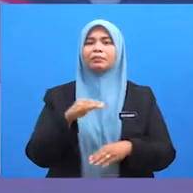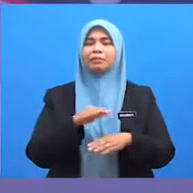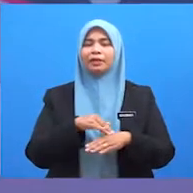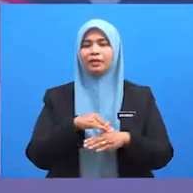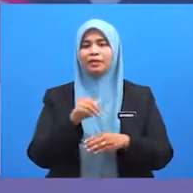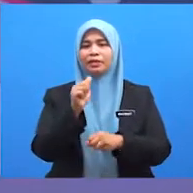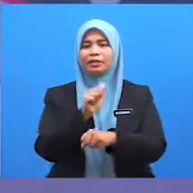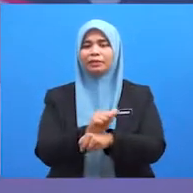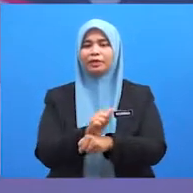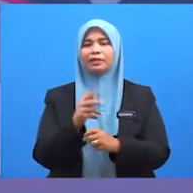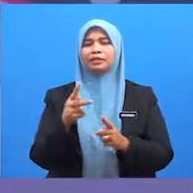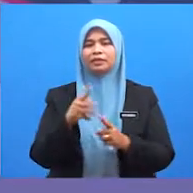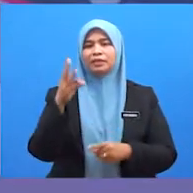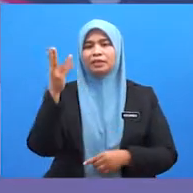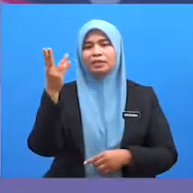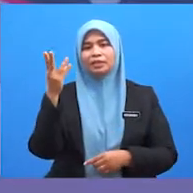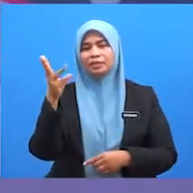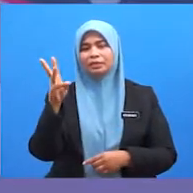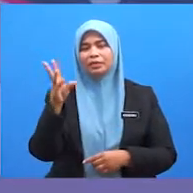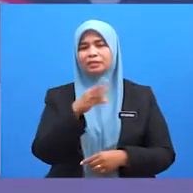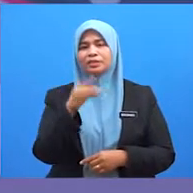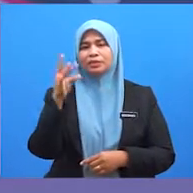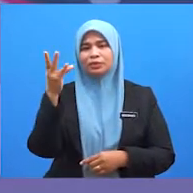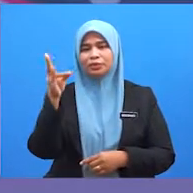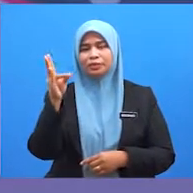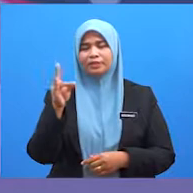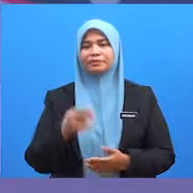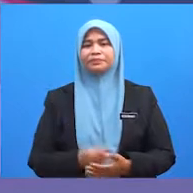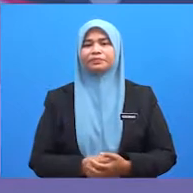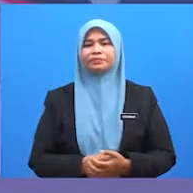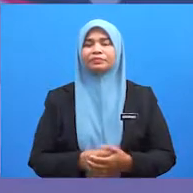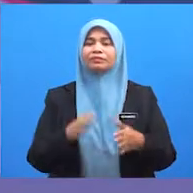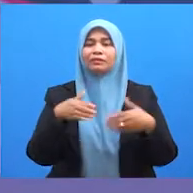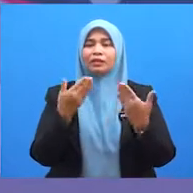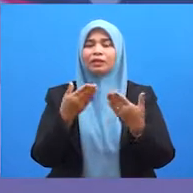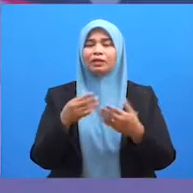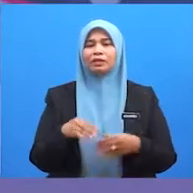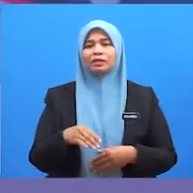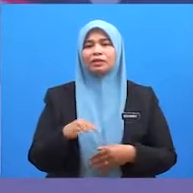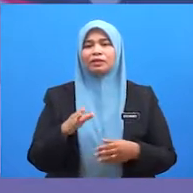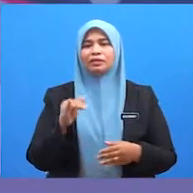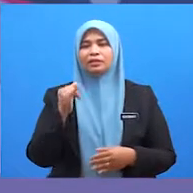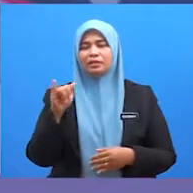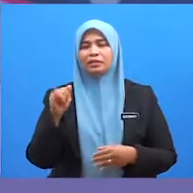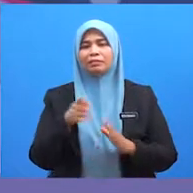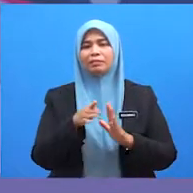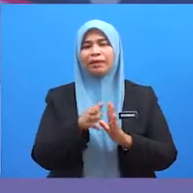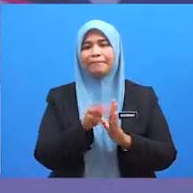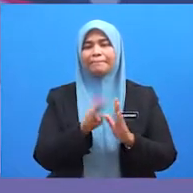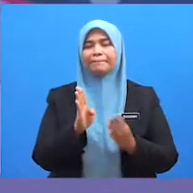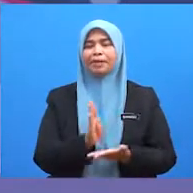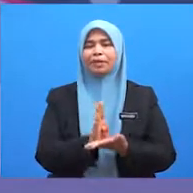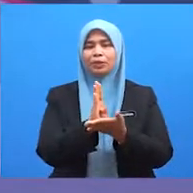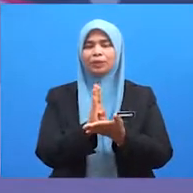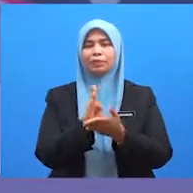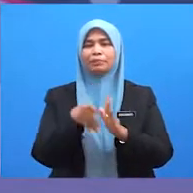Berdasarkan institusi-institusi tersebut, bagaimanakah institusi ini membantu perkembangan